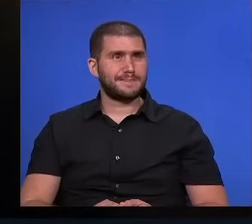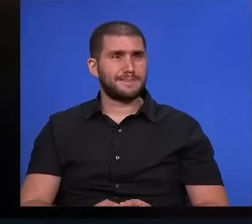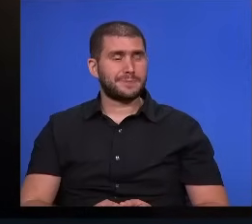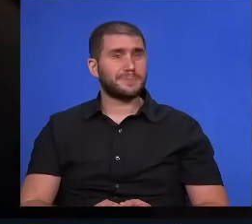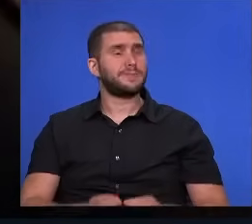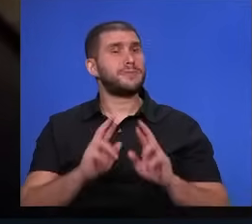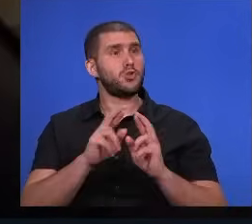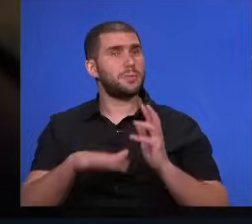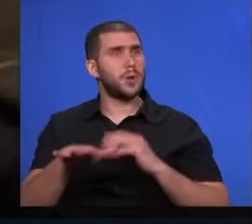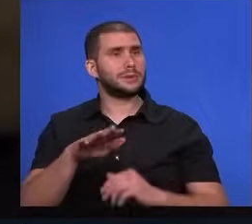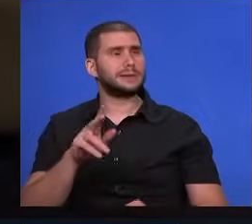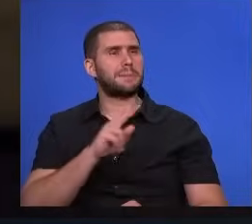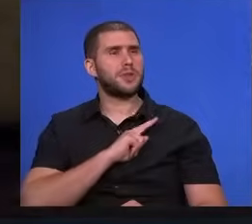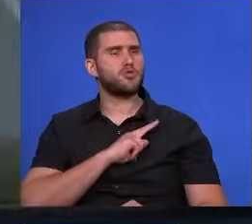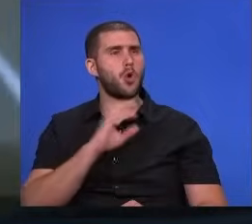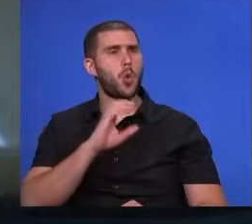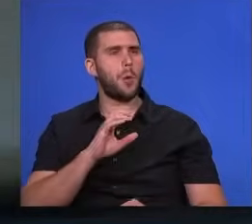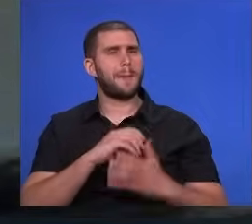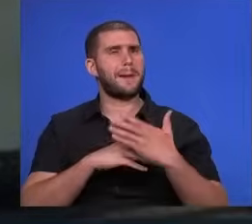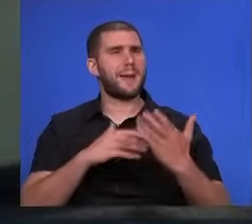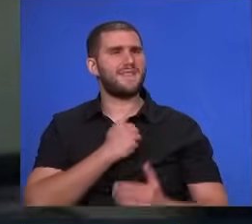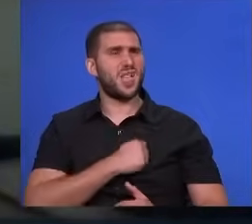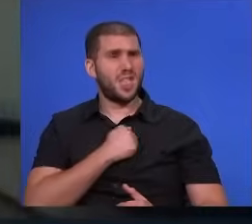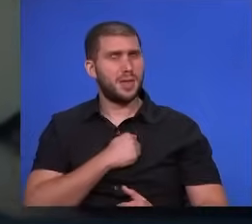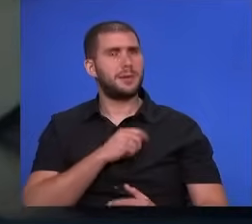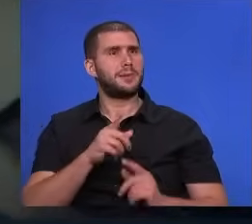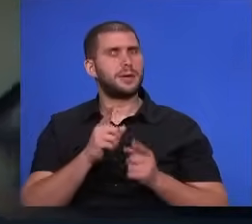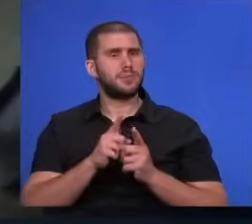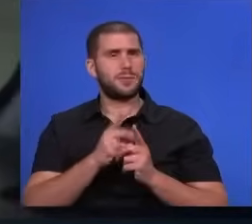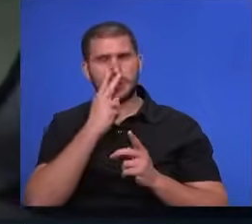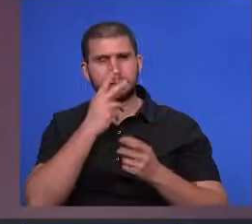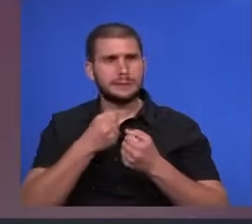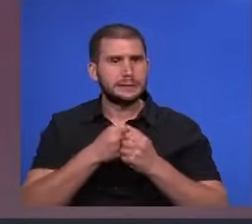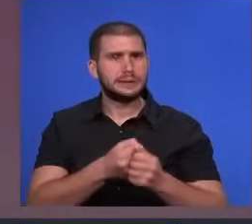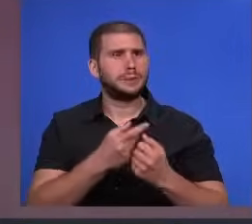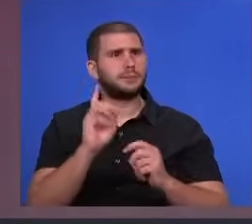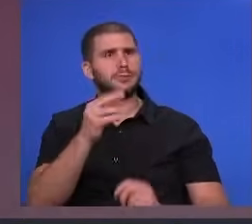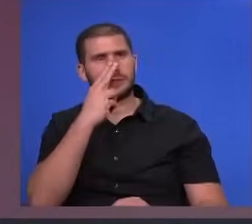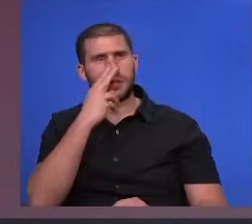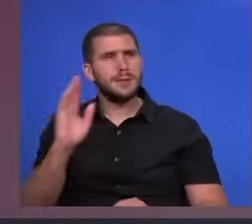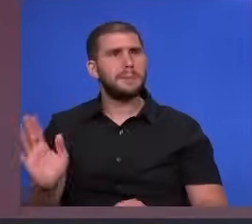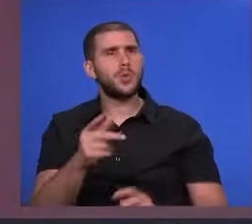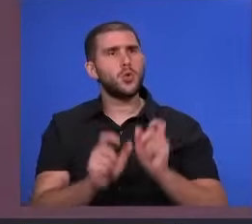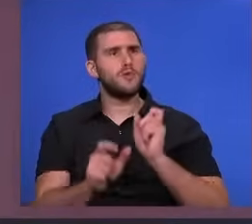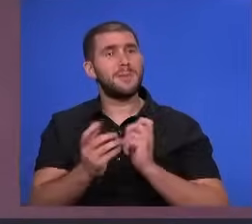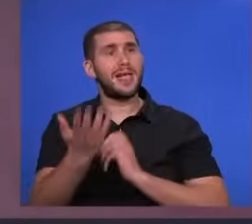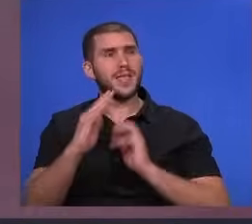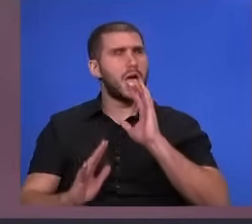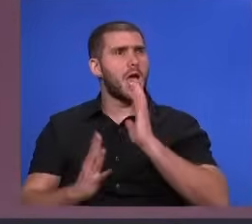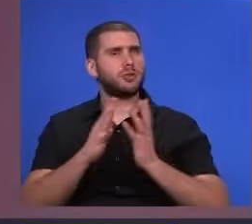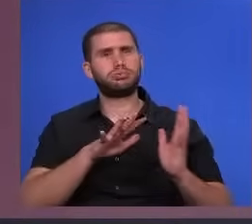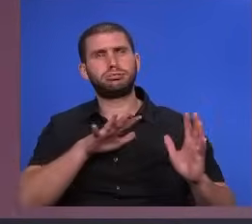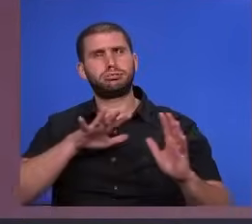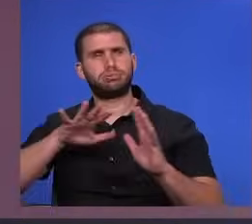הרשויות במחוז בריטיש קולומביה במערב קנדה נמצאים כעת במרוץ נגד הזמן בניסיון לפנות תושבים לפני שהאש תגיע אליהם.